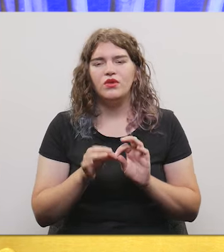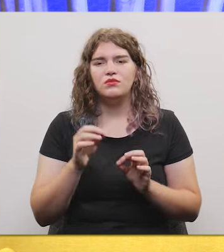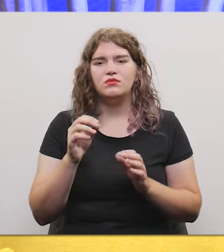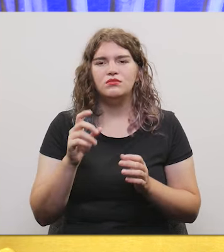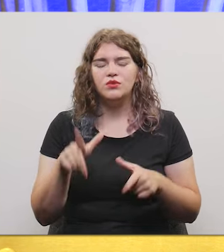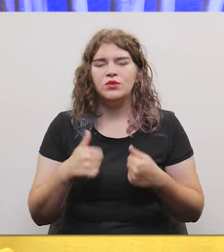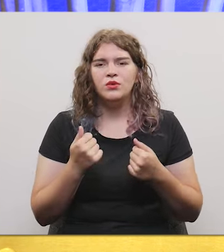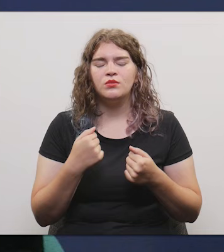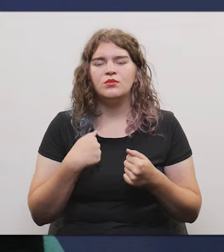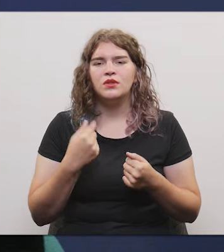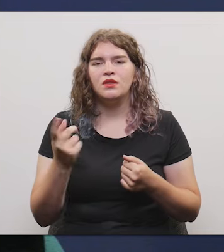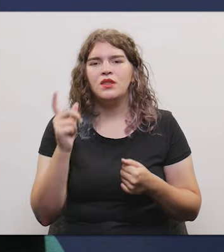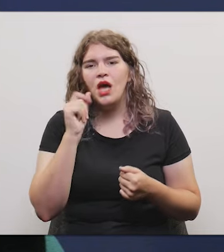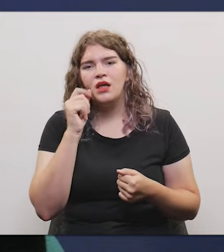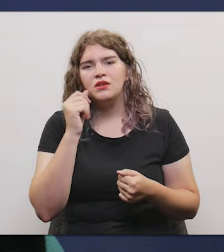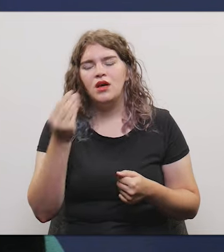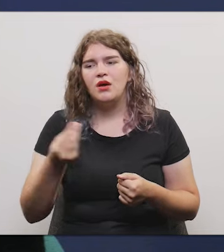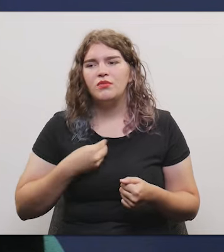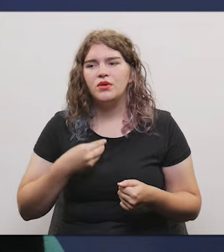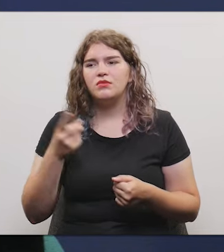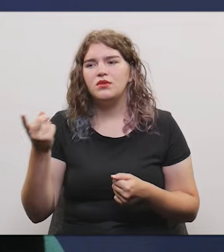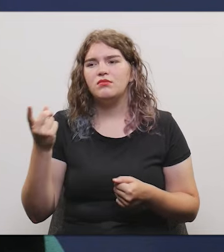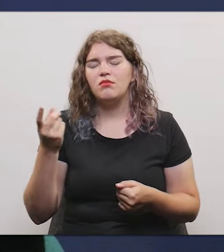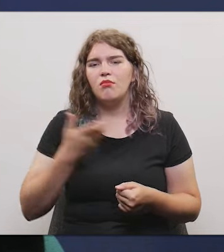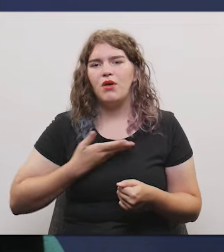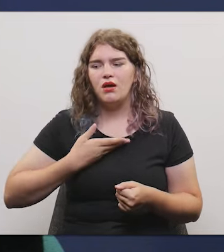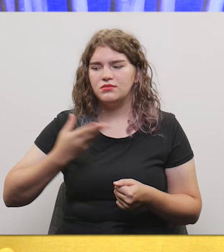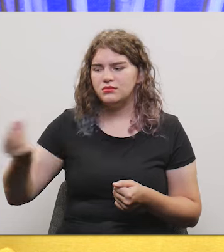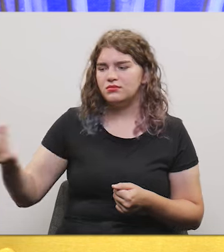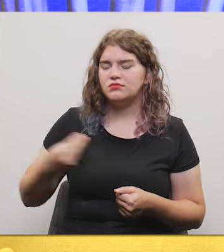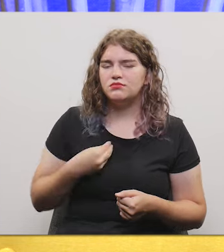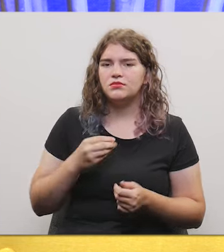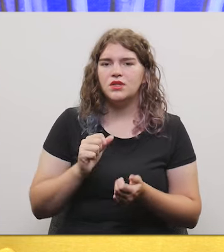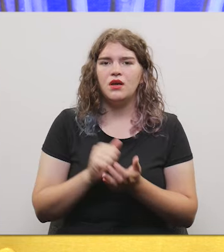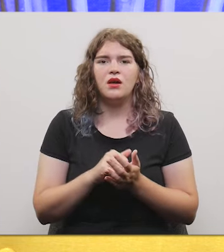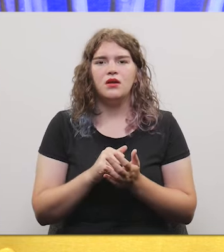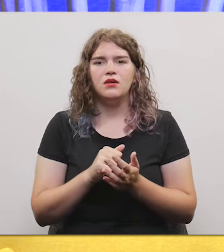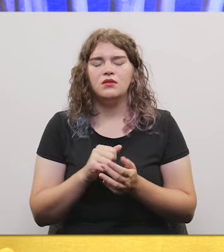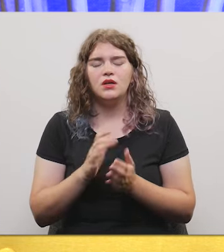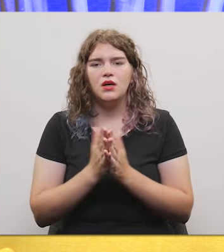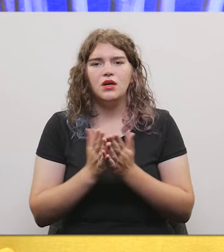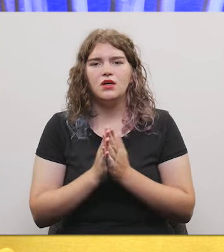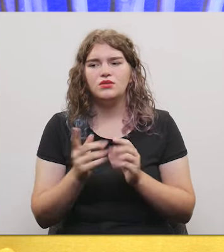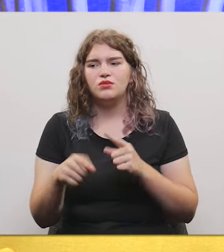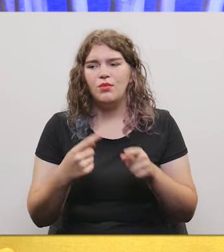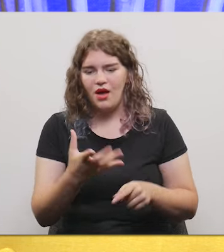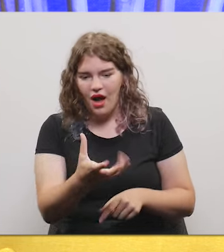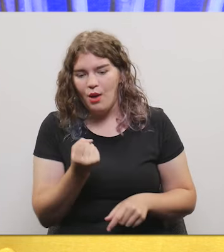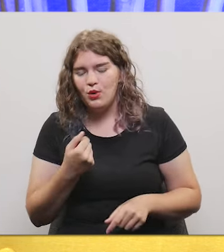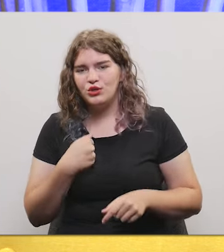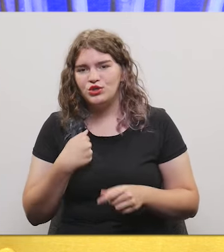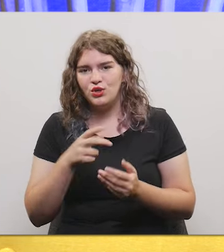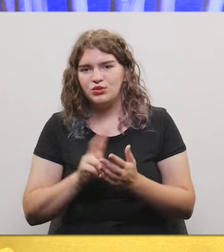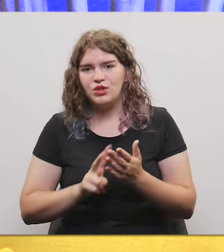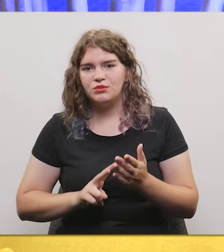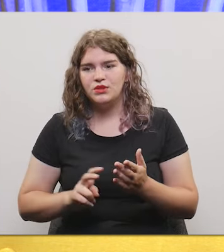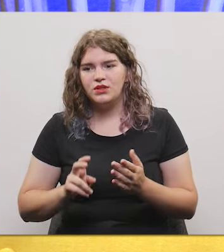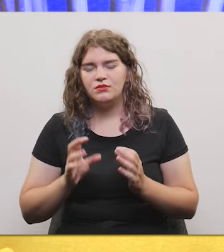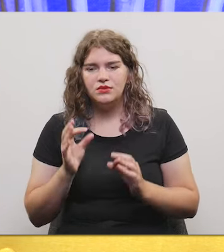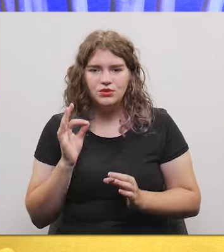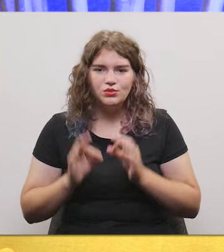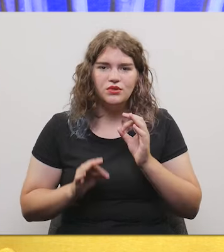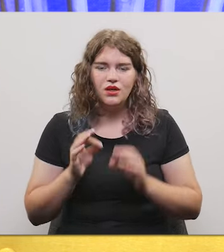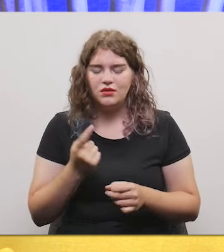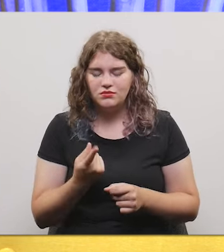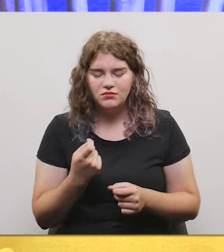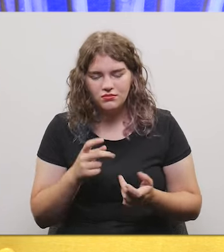Domnului. Știu că tata a primit niște cărți de la acel pastor pe care le-a citit și eu am pus mâna pe ele și